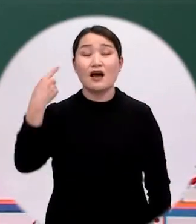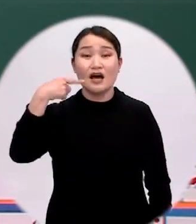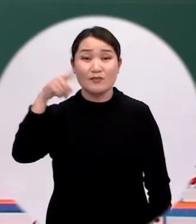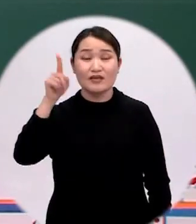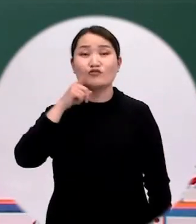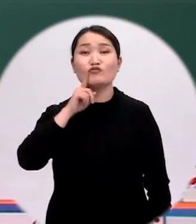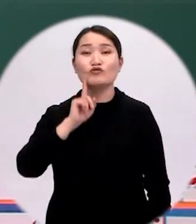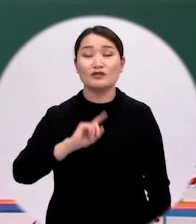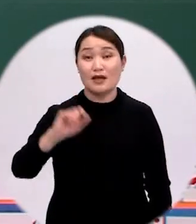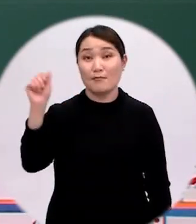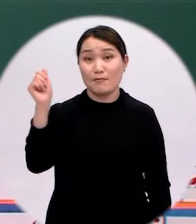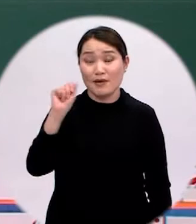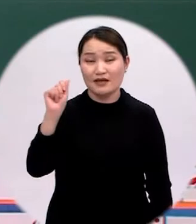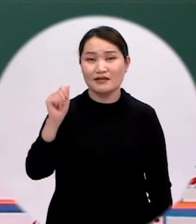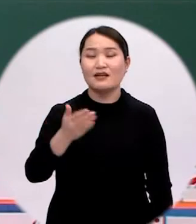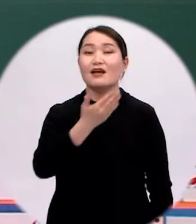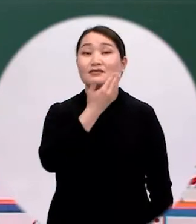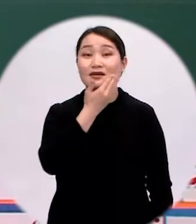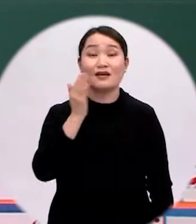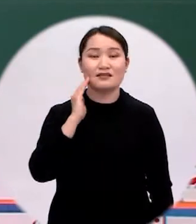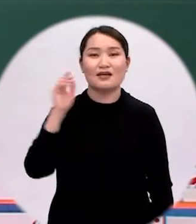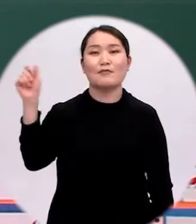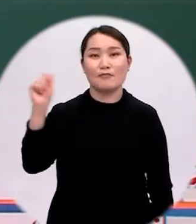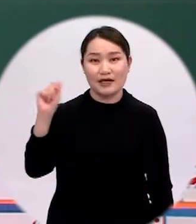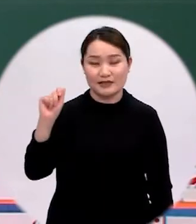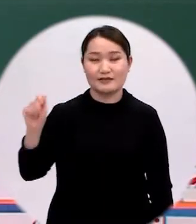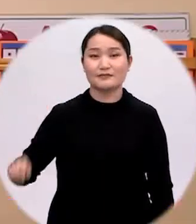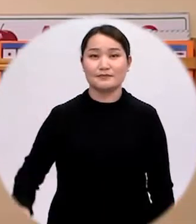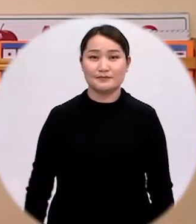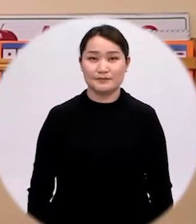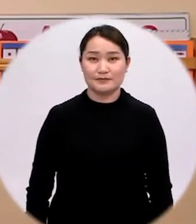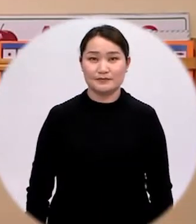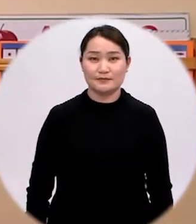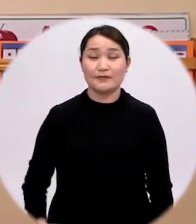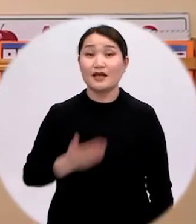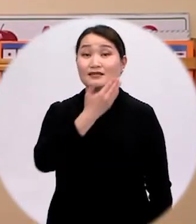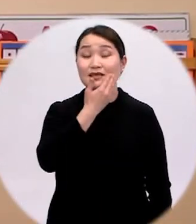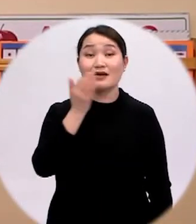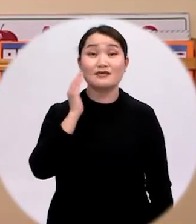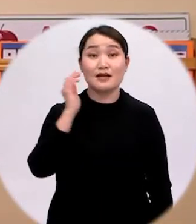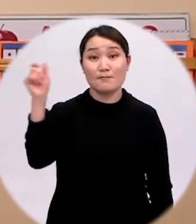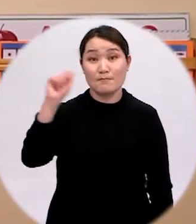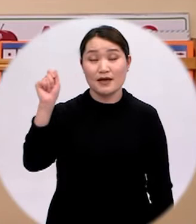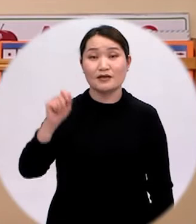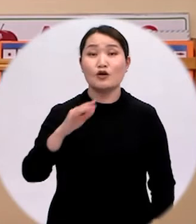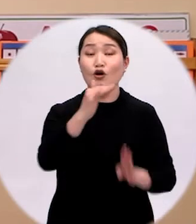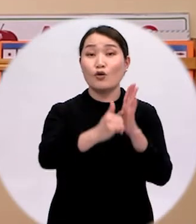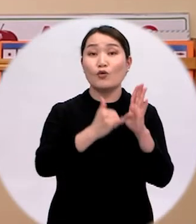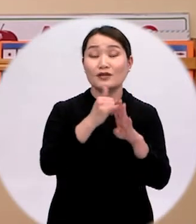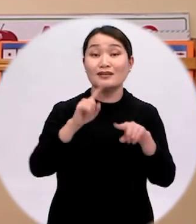дуртай, хамгийн сайхан баяруудын нэг бол цагаан сар. Цагаан сар ямар үйлрэлт болдог вэ?